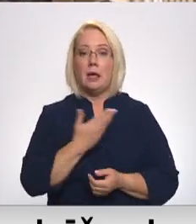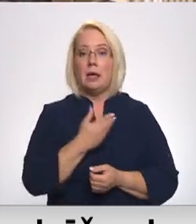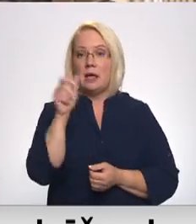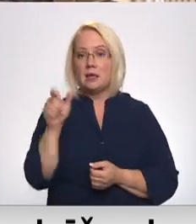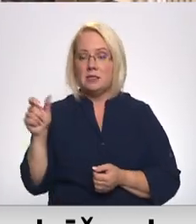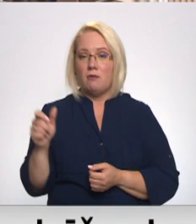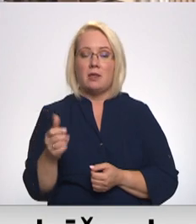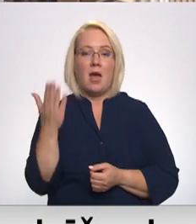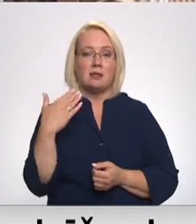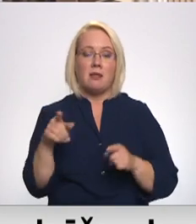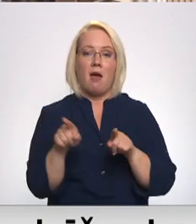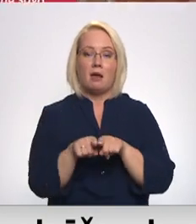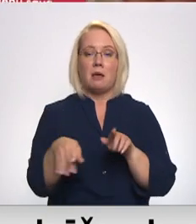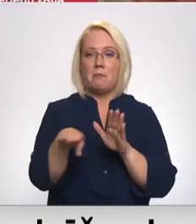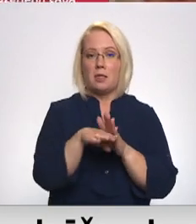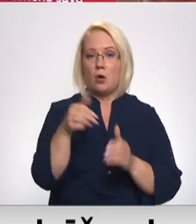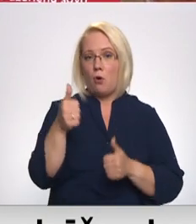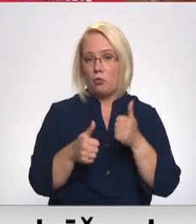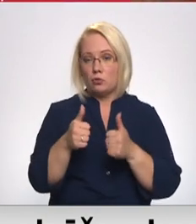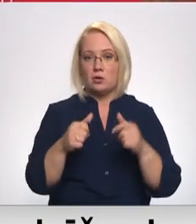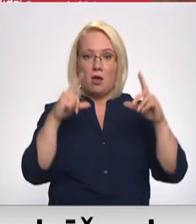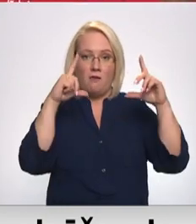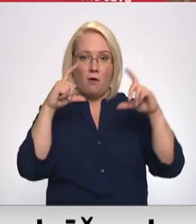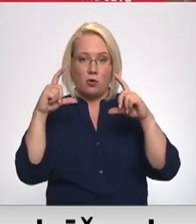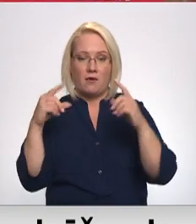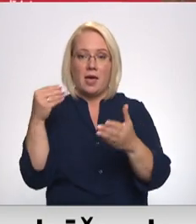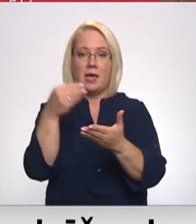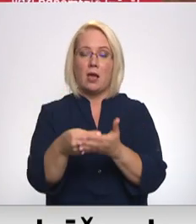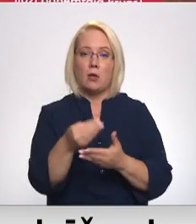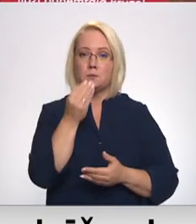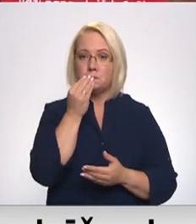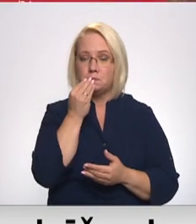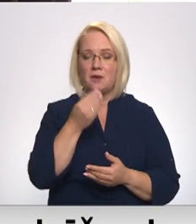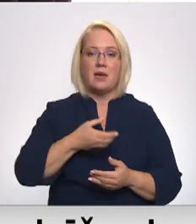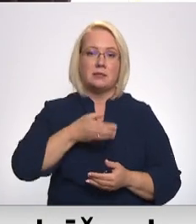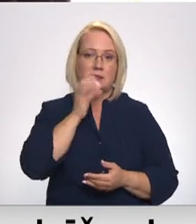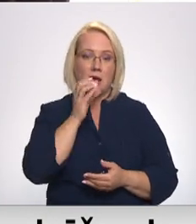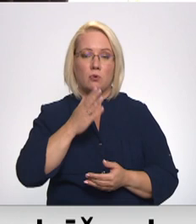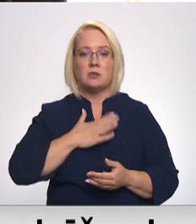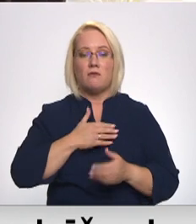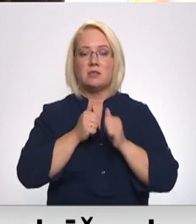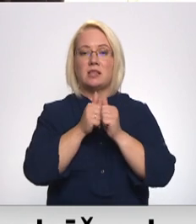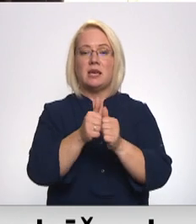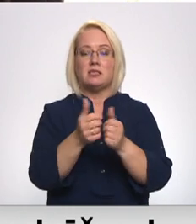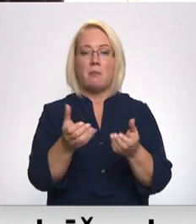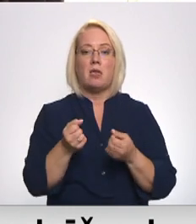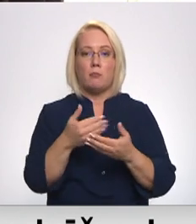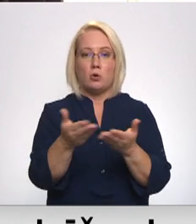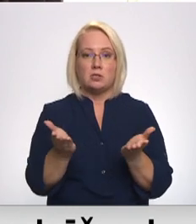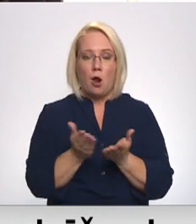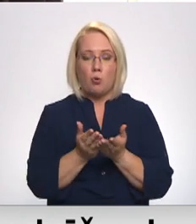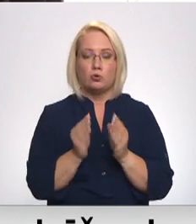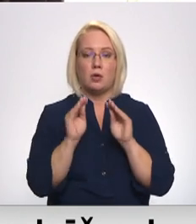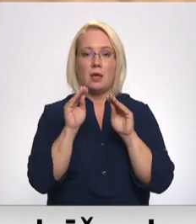Iedzīvotāji aicināti arī piedalīties konkursā, fotografēt iegādātos ēdienus vai dzērienus savos līdzņemtajos traukos un